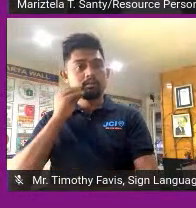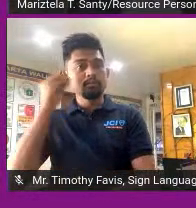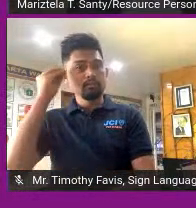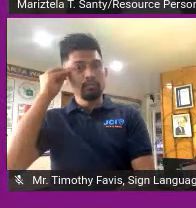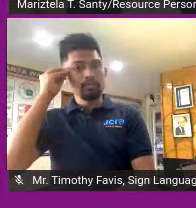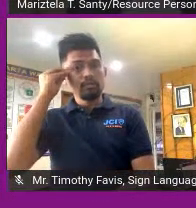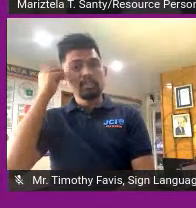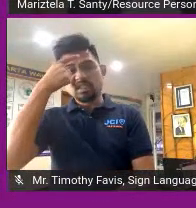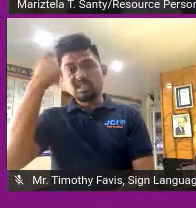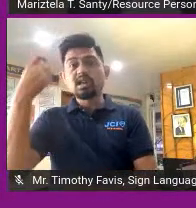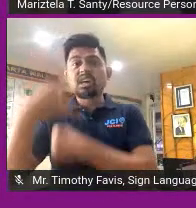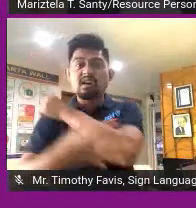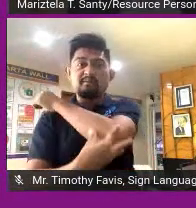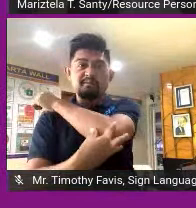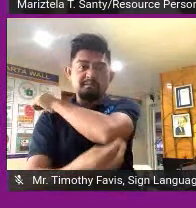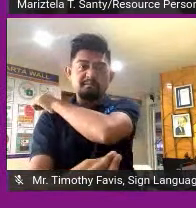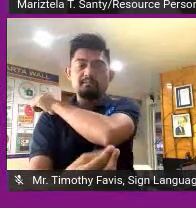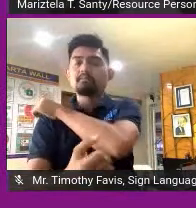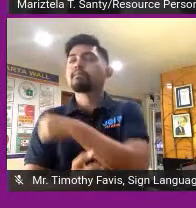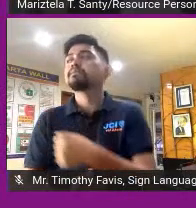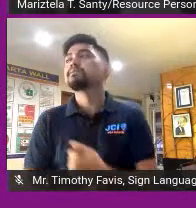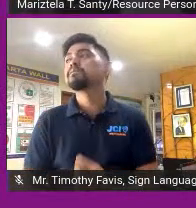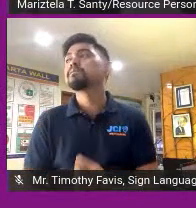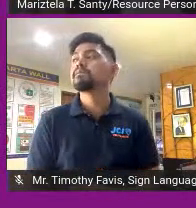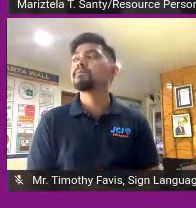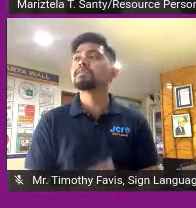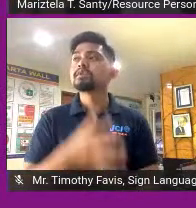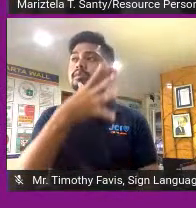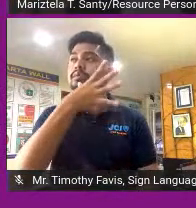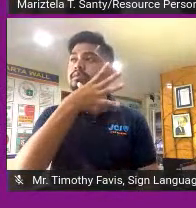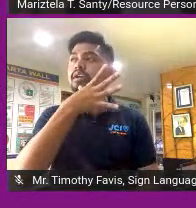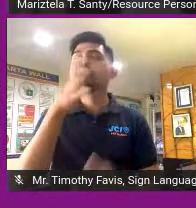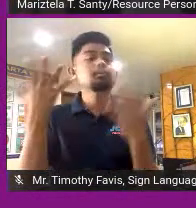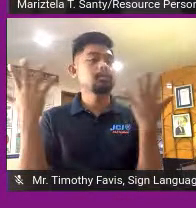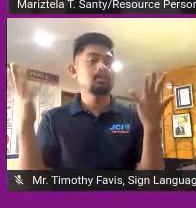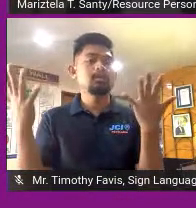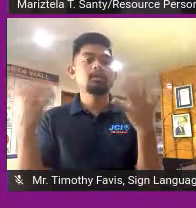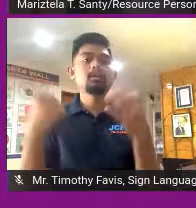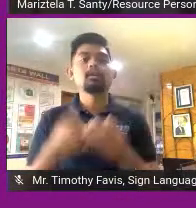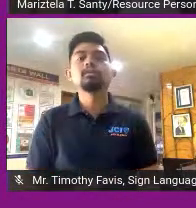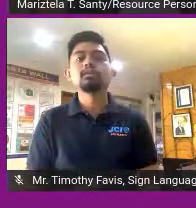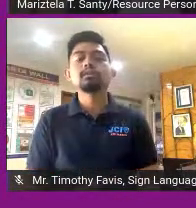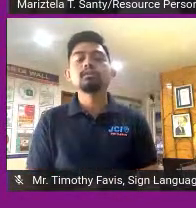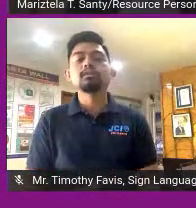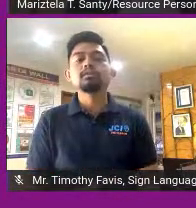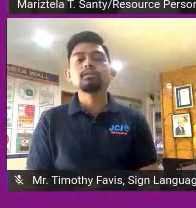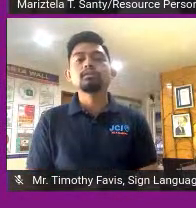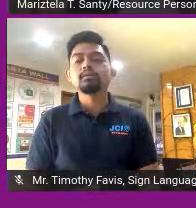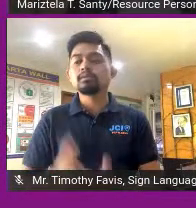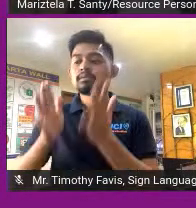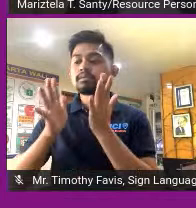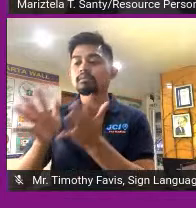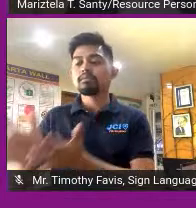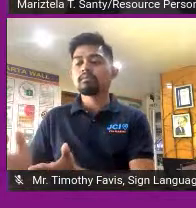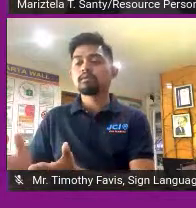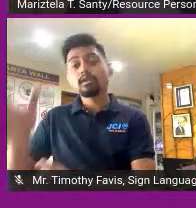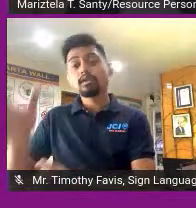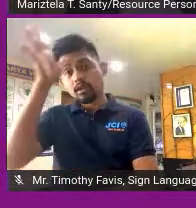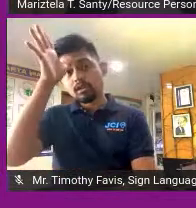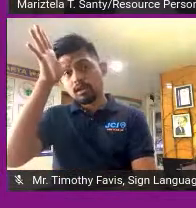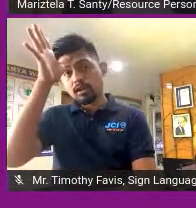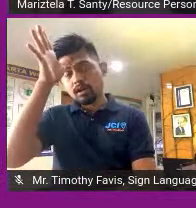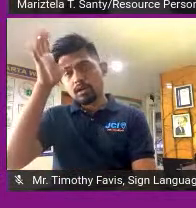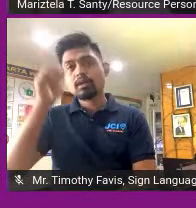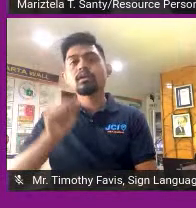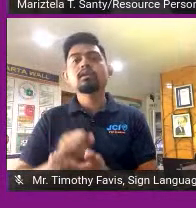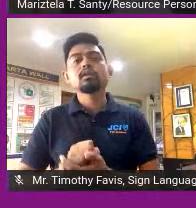Karamihan, because of poverty, ang nanay ay wala, ang naiiwan lang, ang tatay,